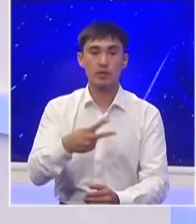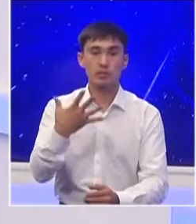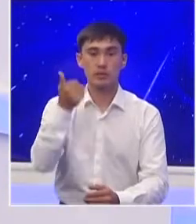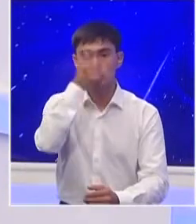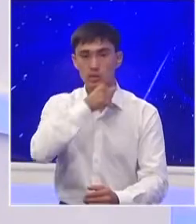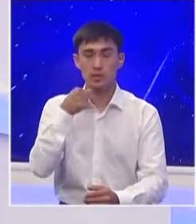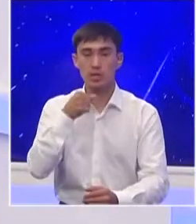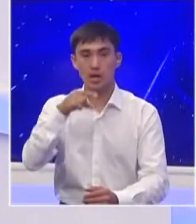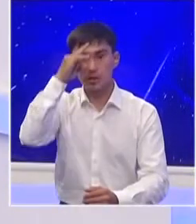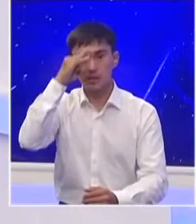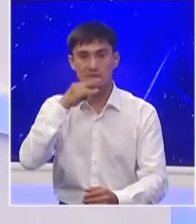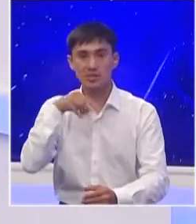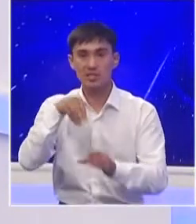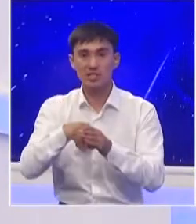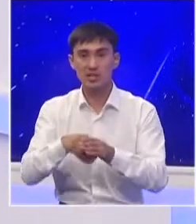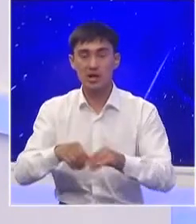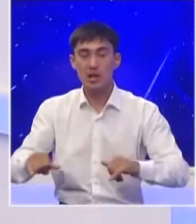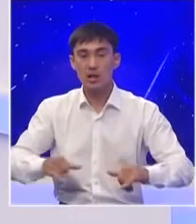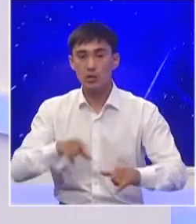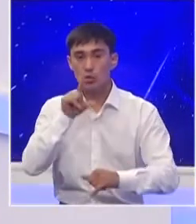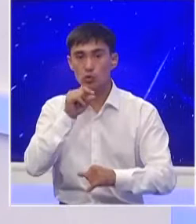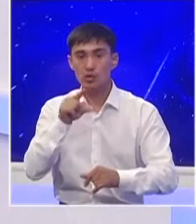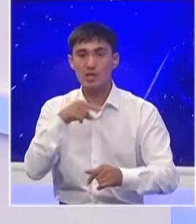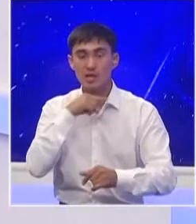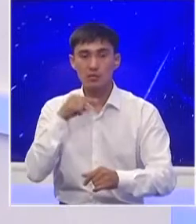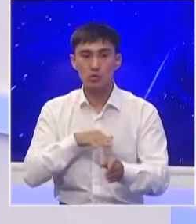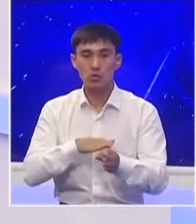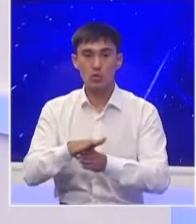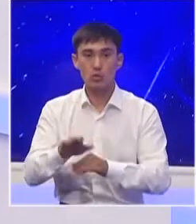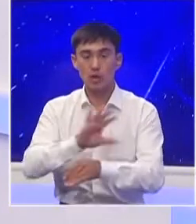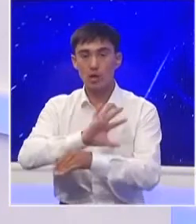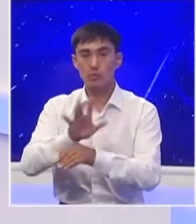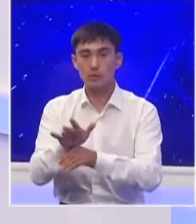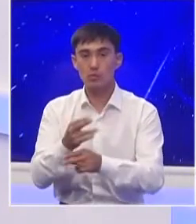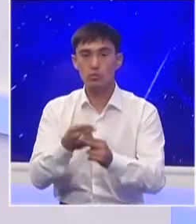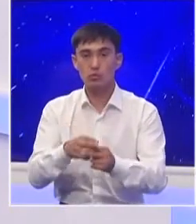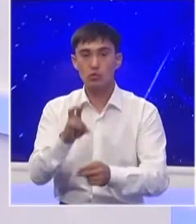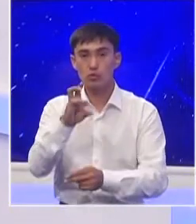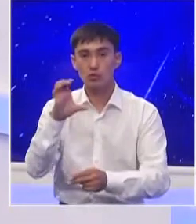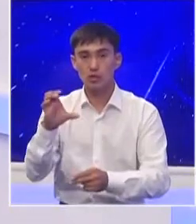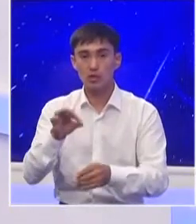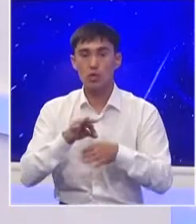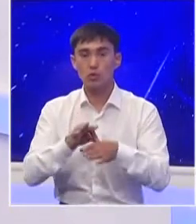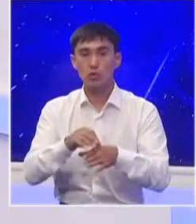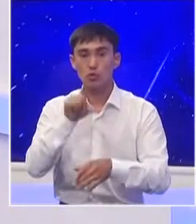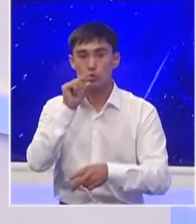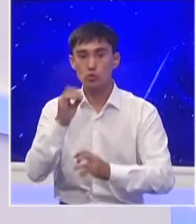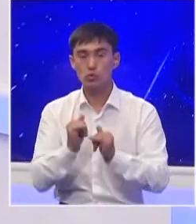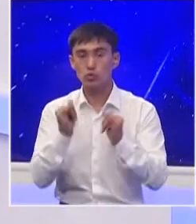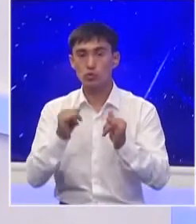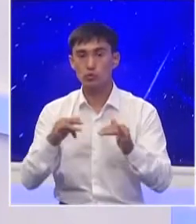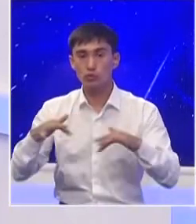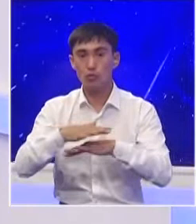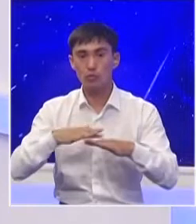2025 жылға қарай Қазақстан ішкі нарықты құс етімен толықтай қамтамасыз етеді. Бұл туралы Нұр-Сұлтанда өткен құс өсірушілер